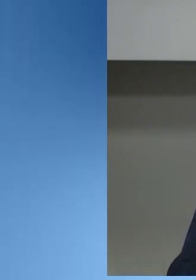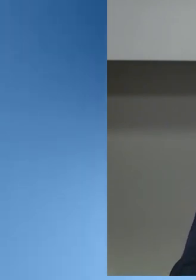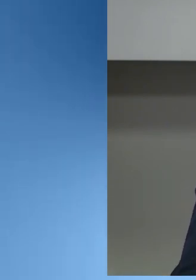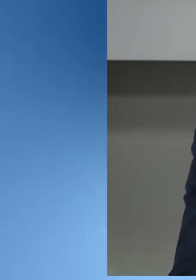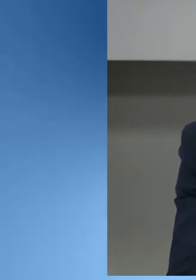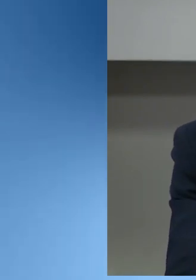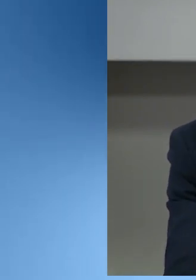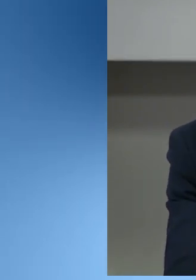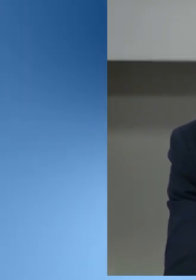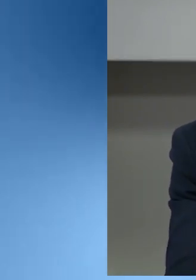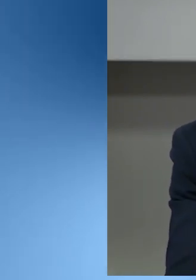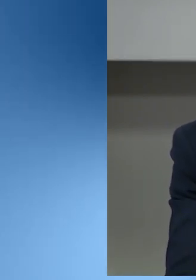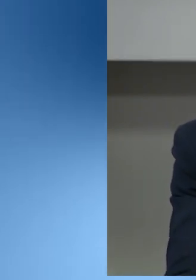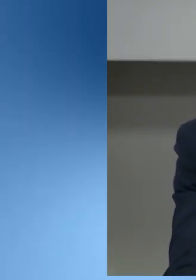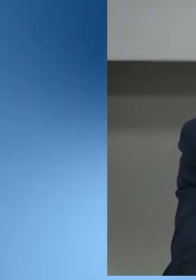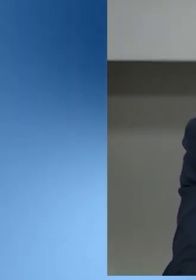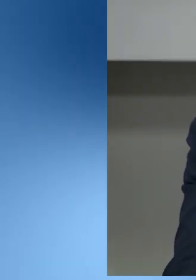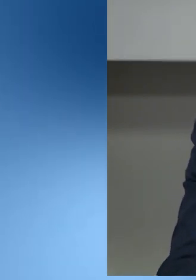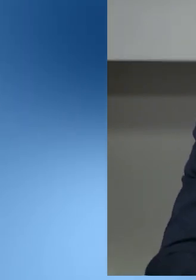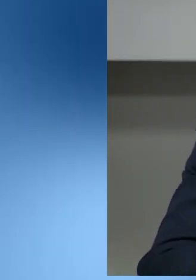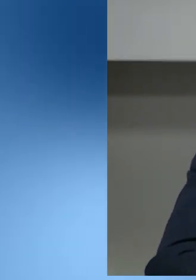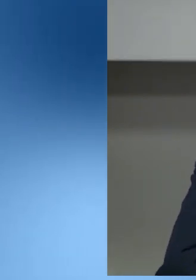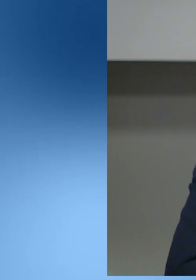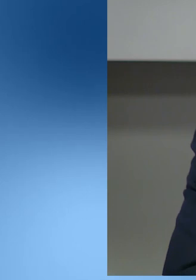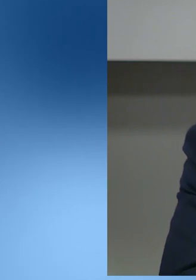savez je vous en prie je vous en